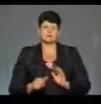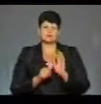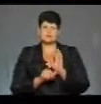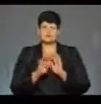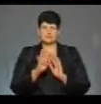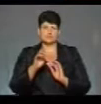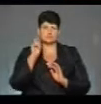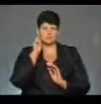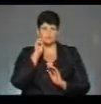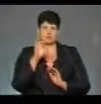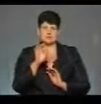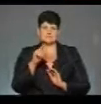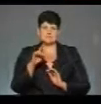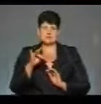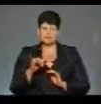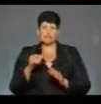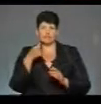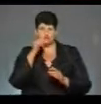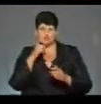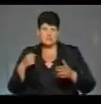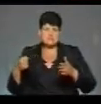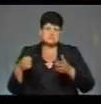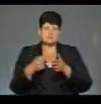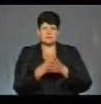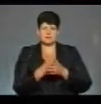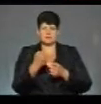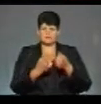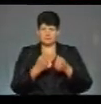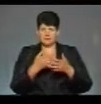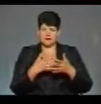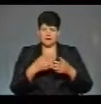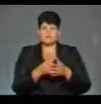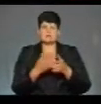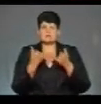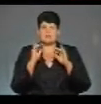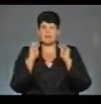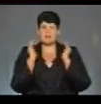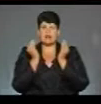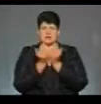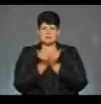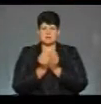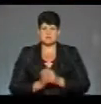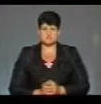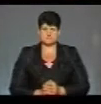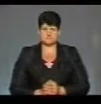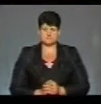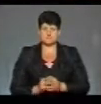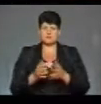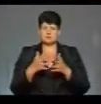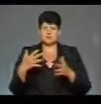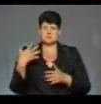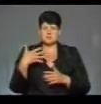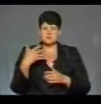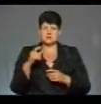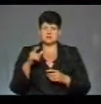64-річна Ольга Залізняк, яку вчора збили на пішохідному переході в Тернополі, зараз в реанімації. Більше 50